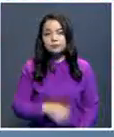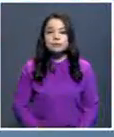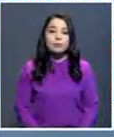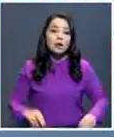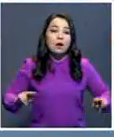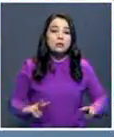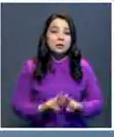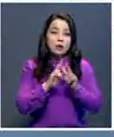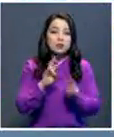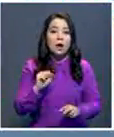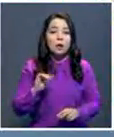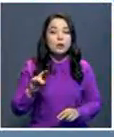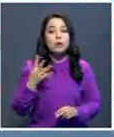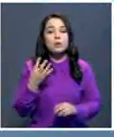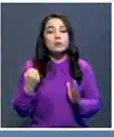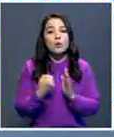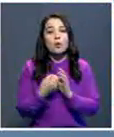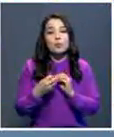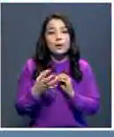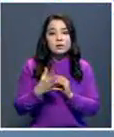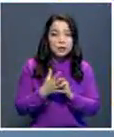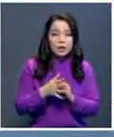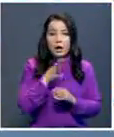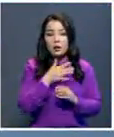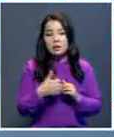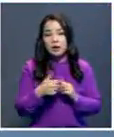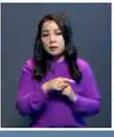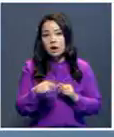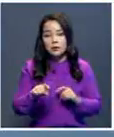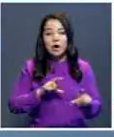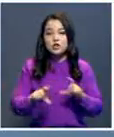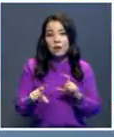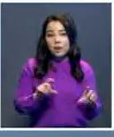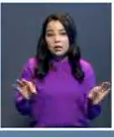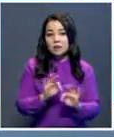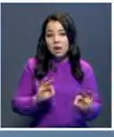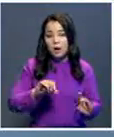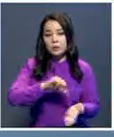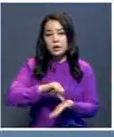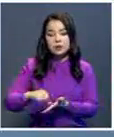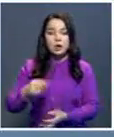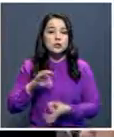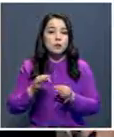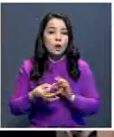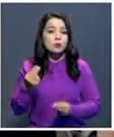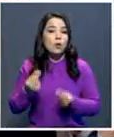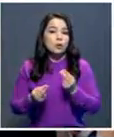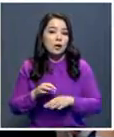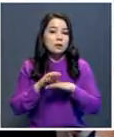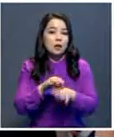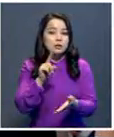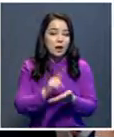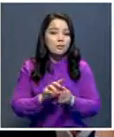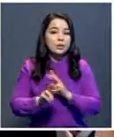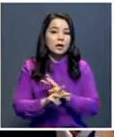Астанада наурыздың 4 мен 15 аралығында классикалық шахматтан командалық әлем чемпионаты өтеді. Бұл туралы бүгін мәдениет және спорт министрі